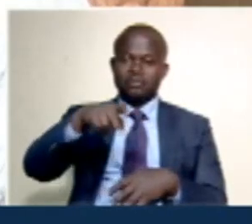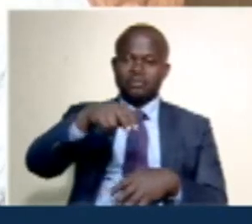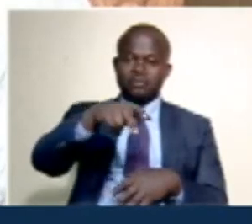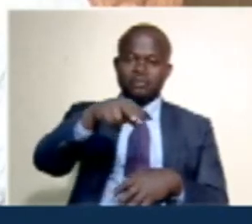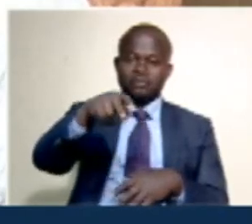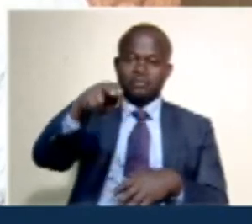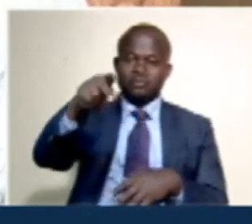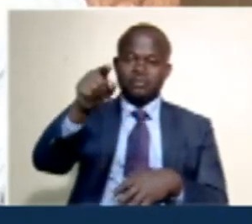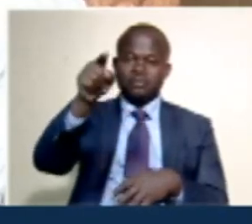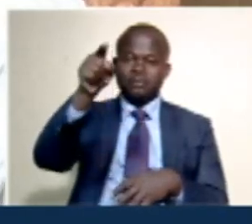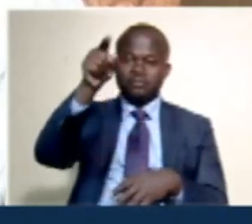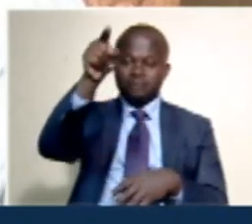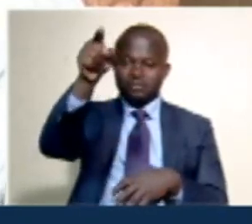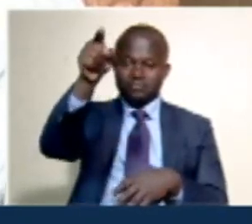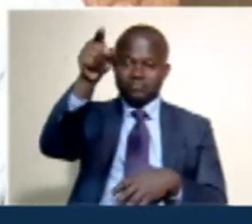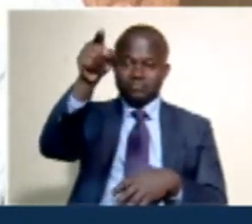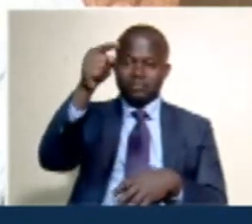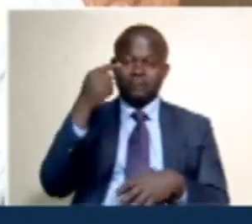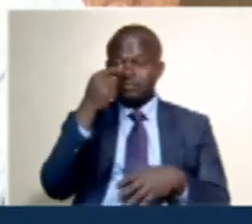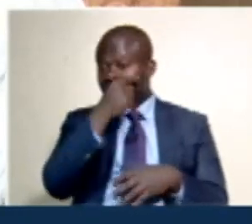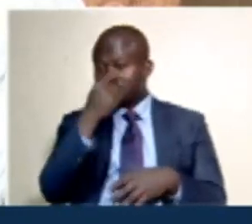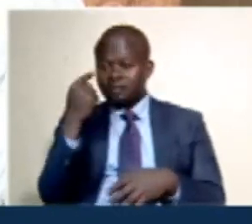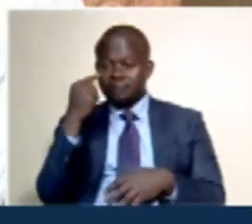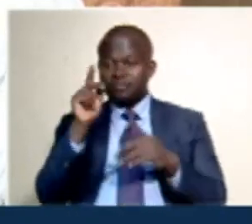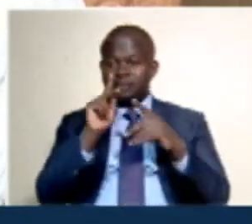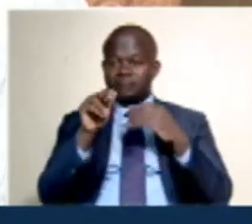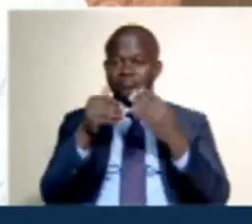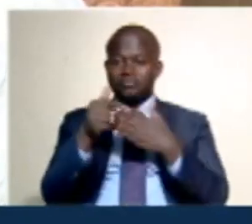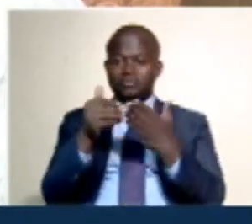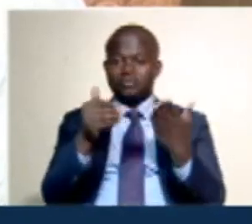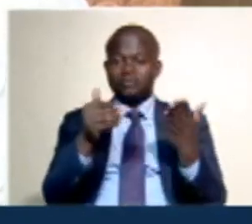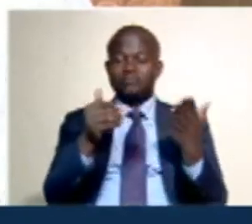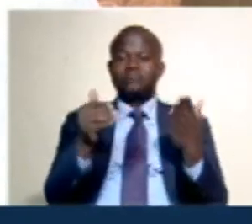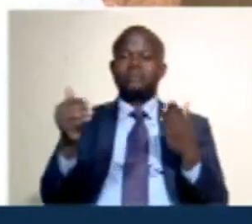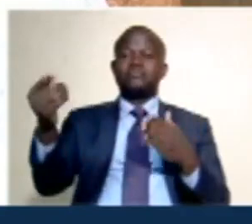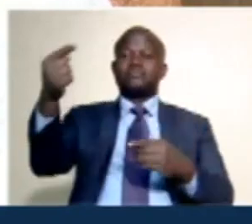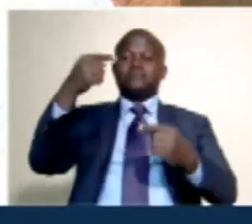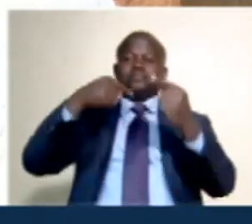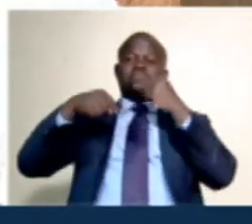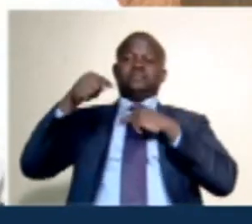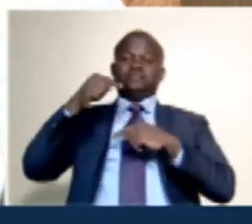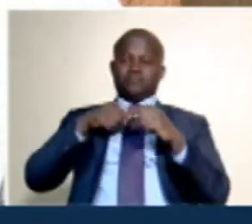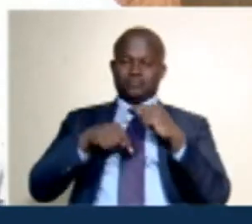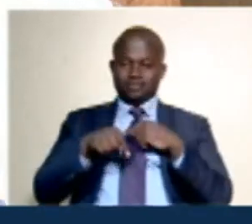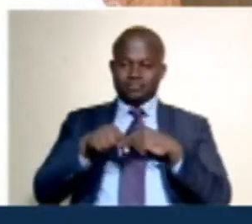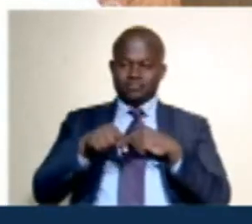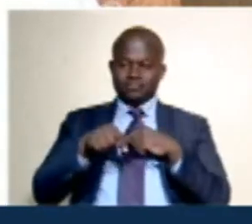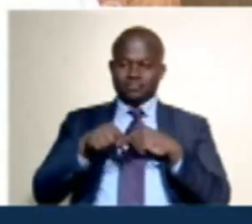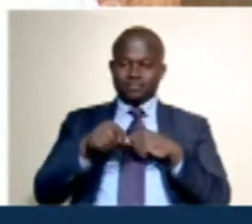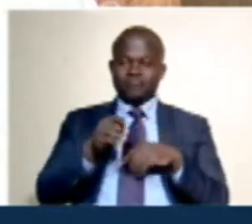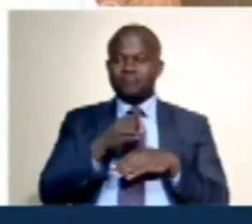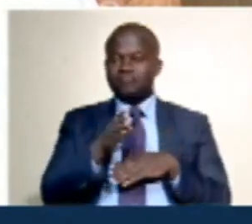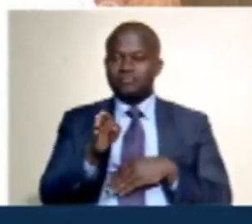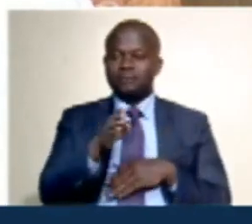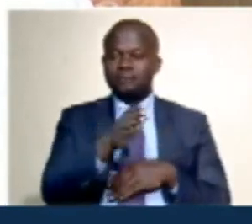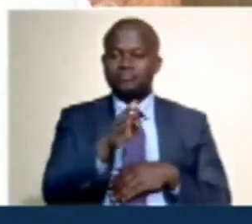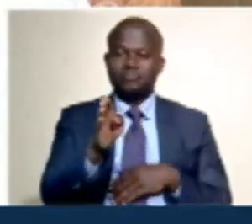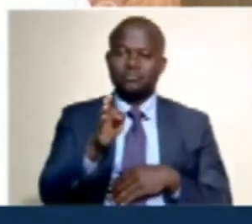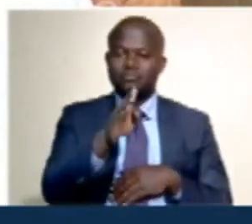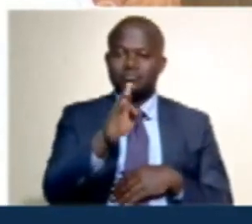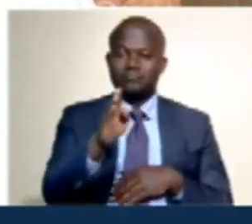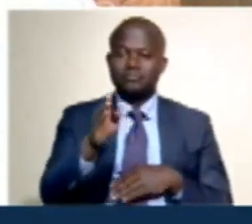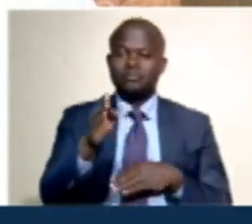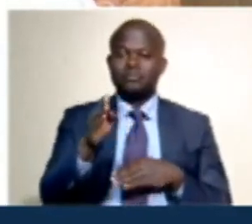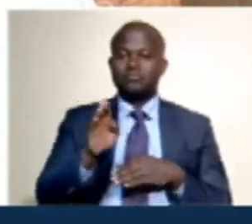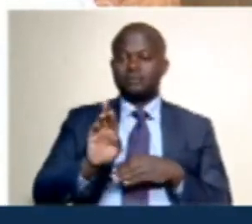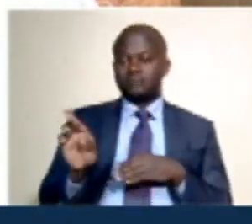yanjye ikajya igenda yajya kureba ko hari abantu bari imbere yanjye ikongera ikagaruka ikagenda iruhande rwanjye ndibuka ko yagendaga